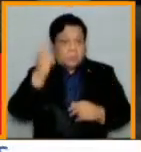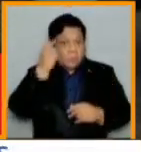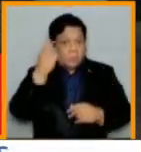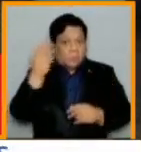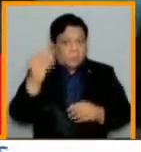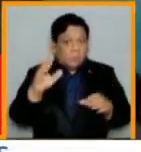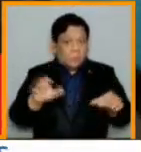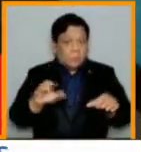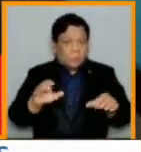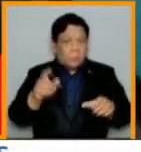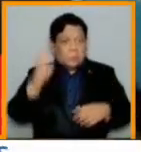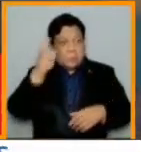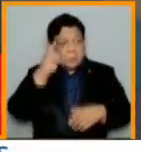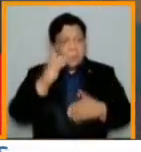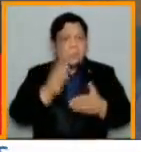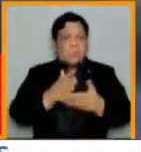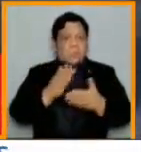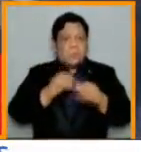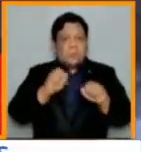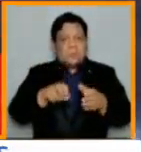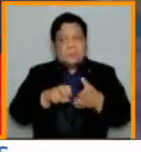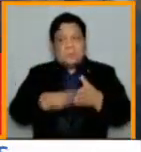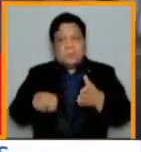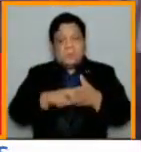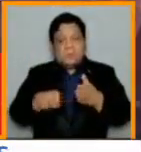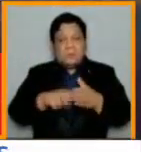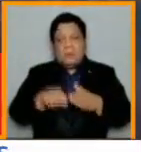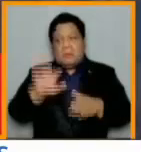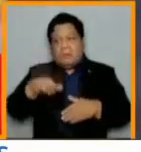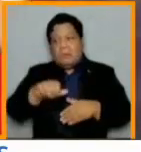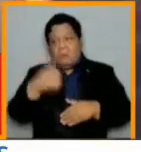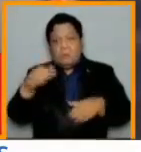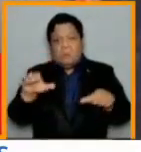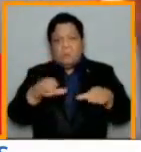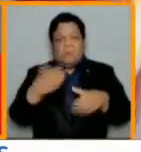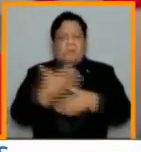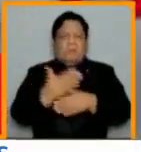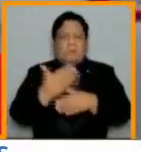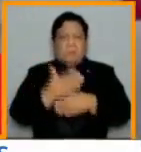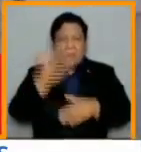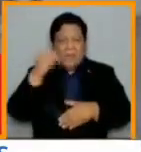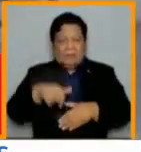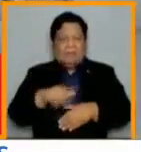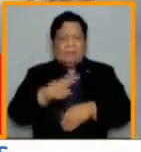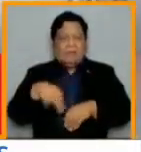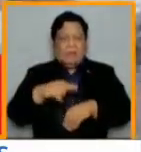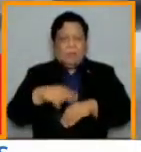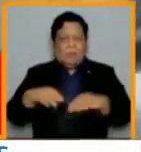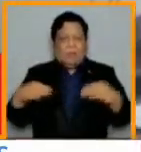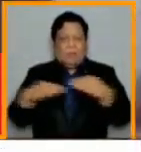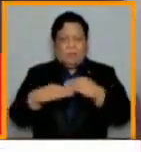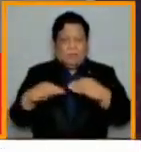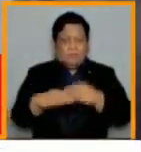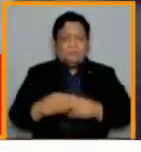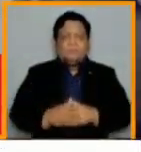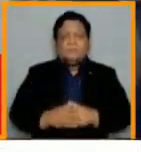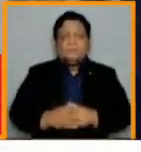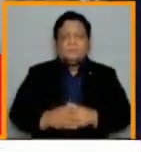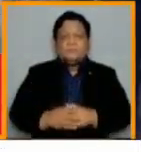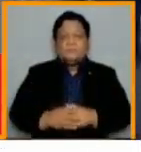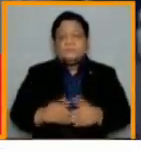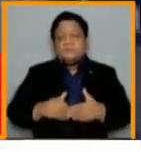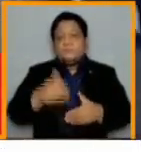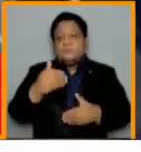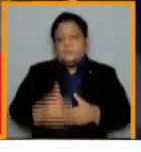basta makakababa at makapagpara ng ibang sasakyan dahil national highway ito. Samantala, na-impound naman ang isaumanong kolorum